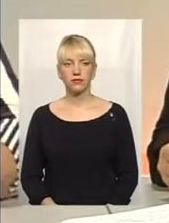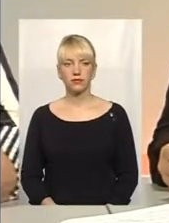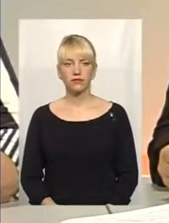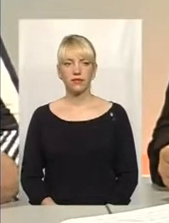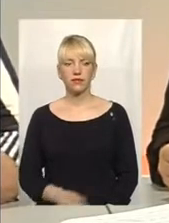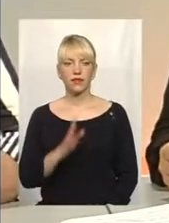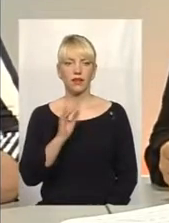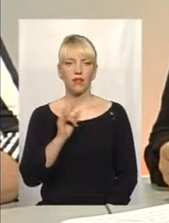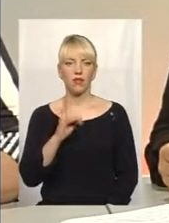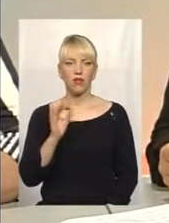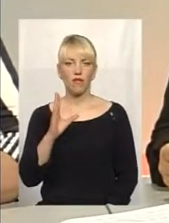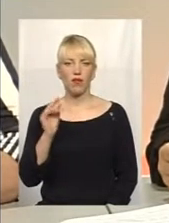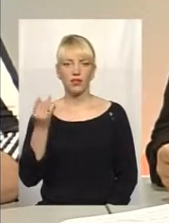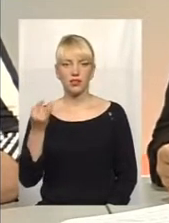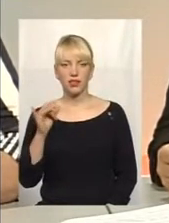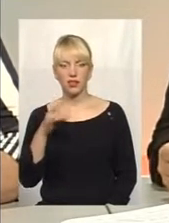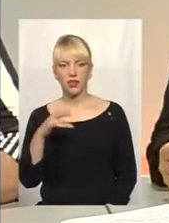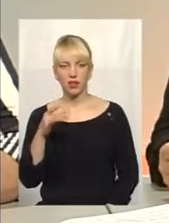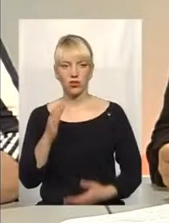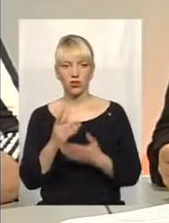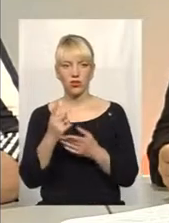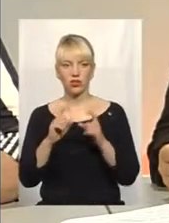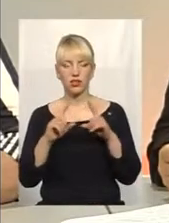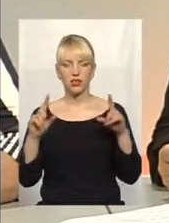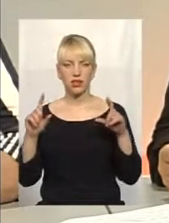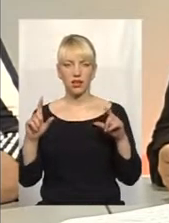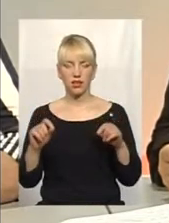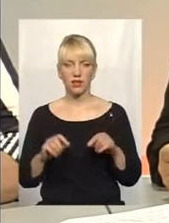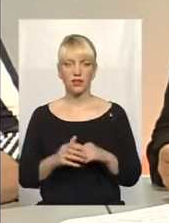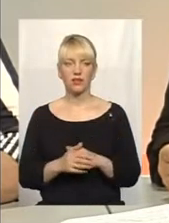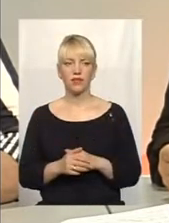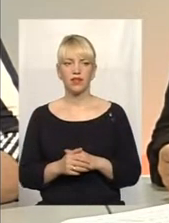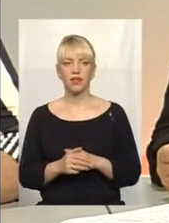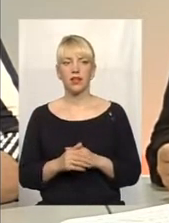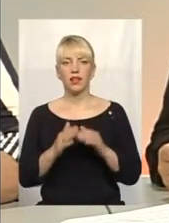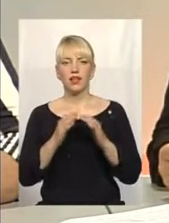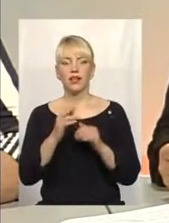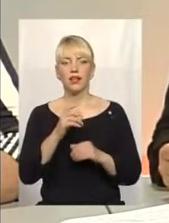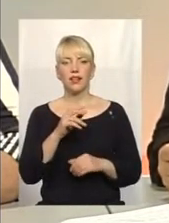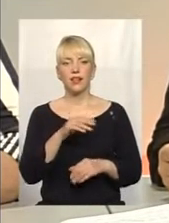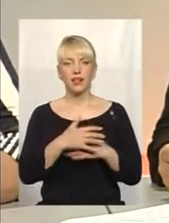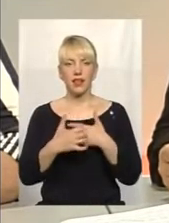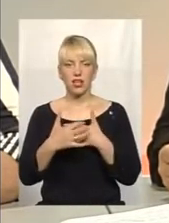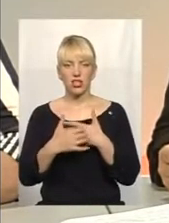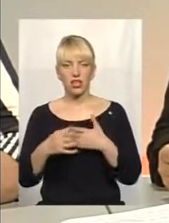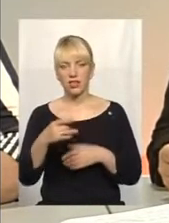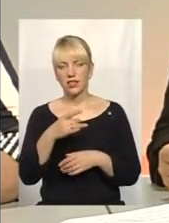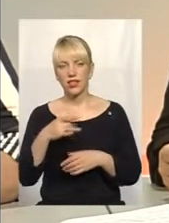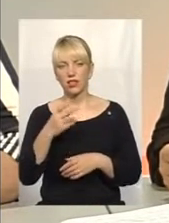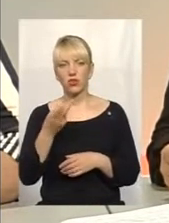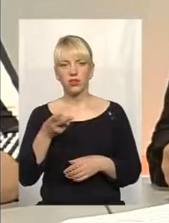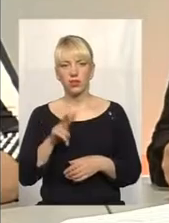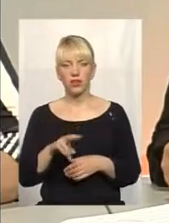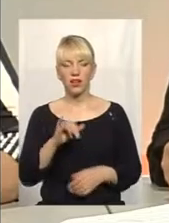У Віньковецькому районі є один заклад наметове містечко, у Дережнянському районі аж 2. І